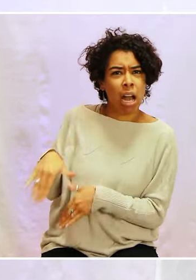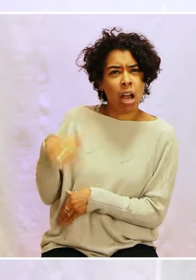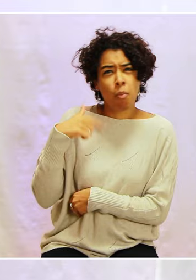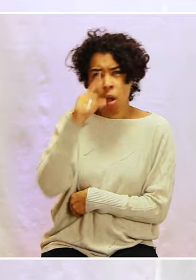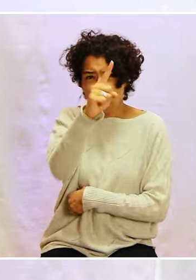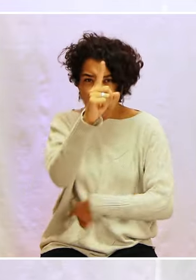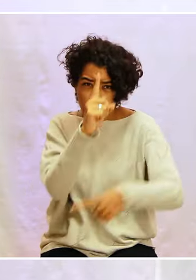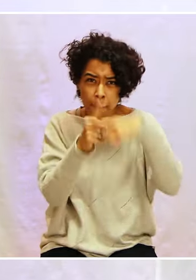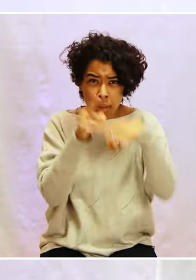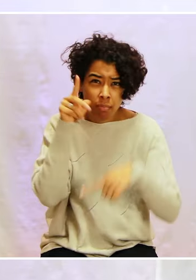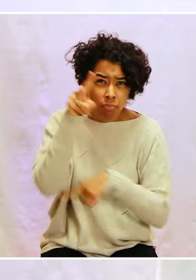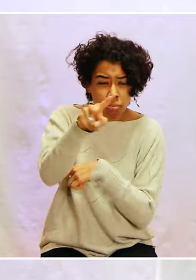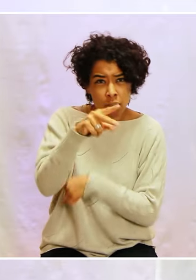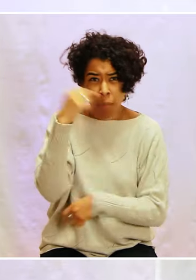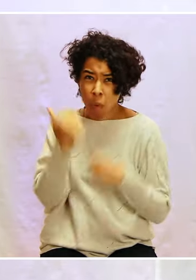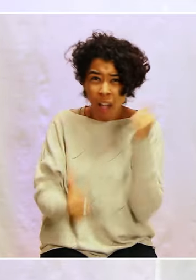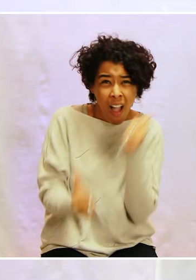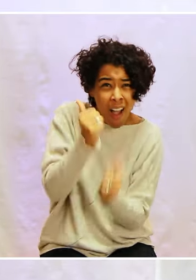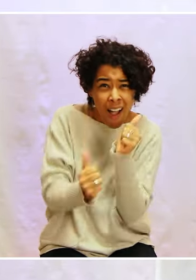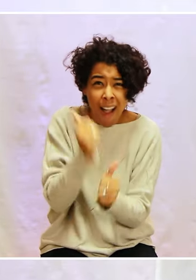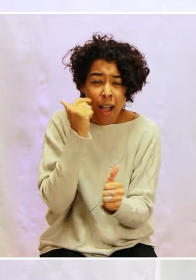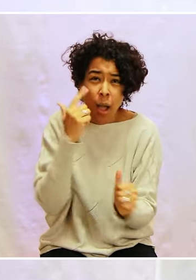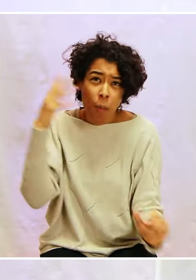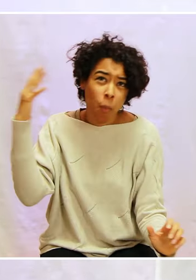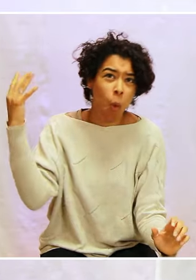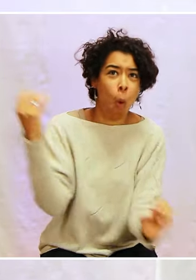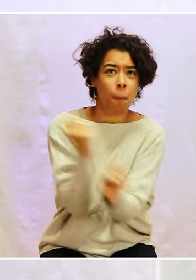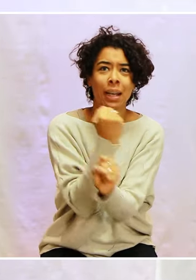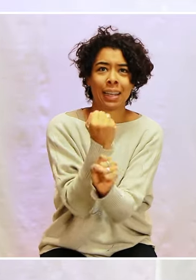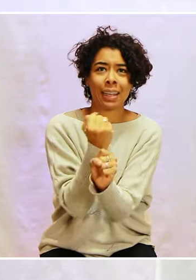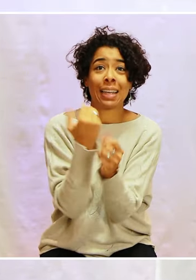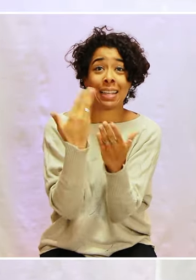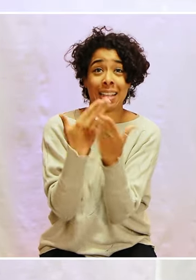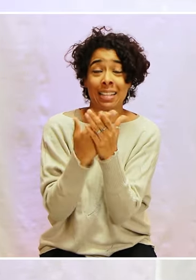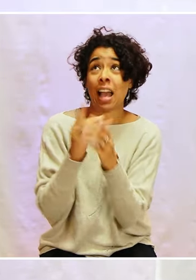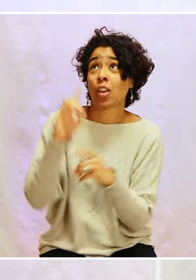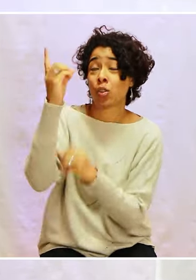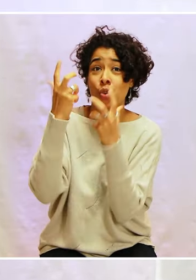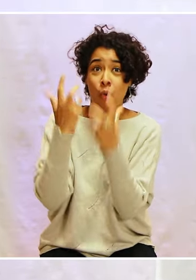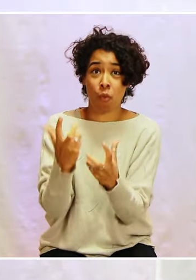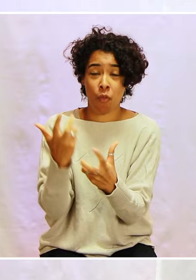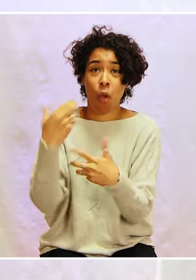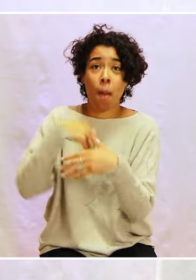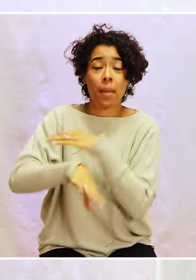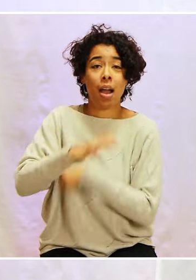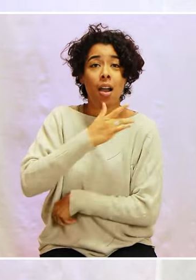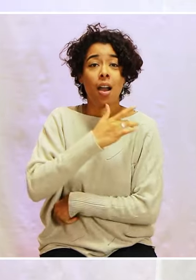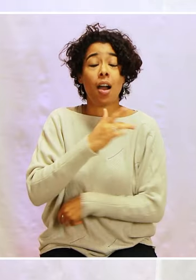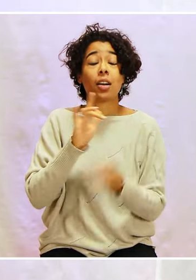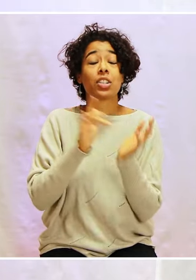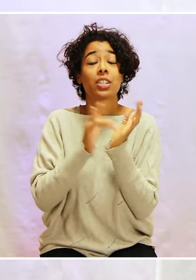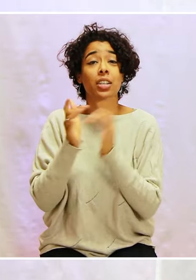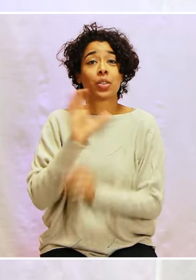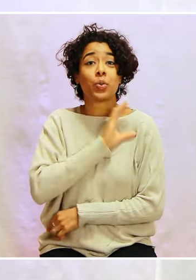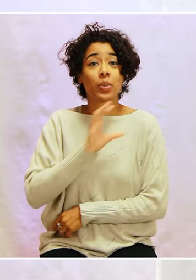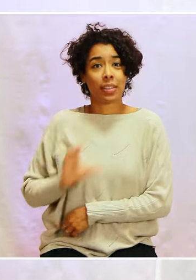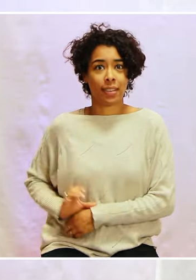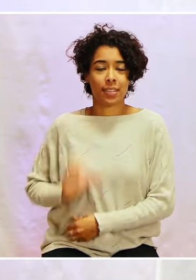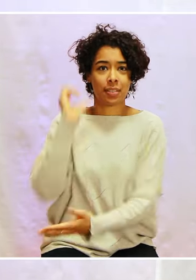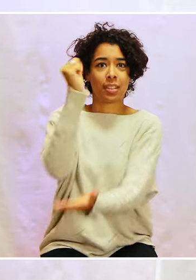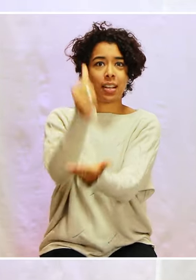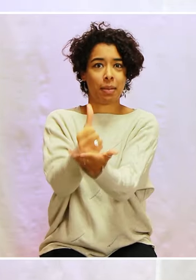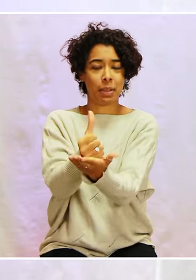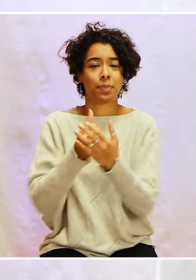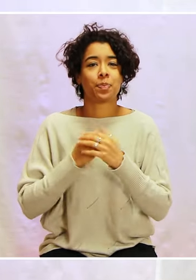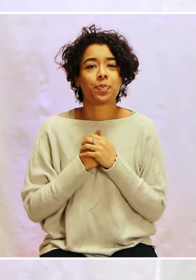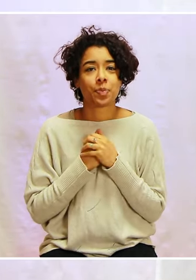cours vers le but pour remporter le prix de la vocation céleste de Dieu en jésus-chist amen on voit